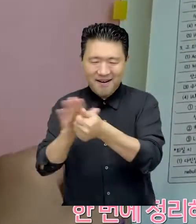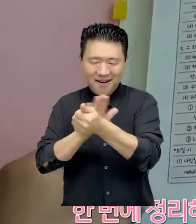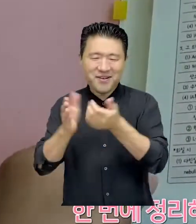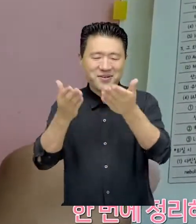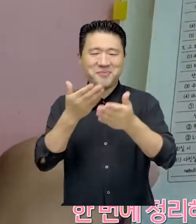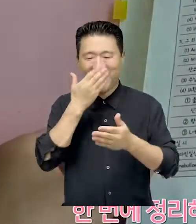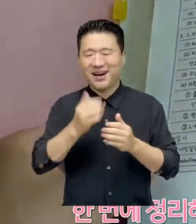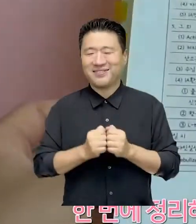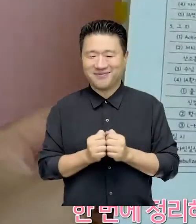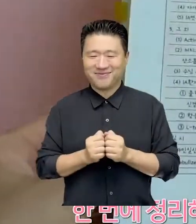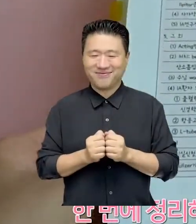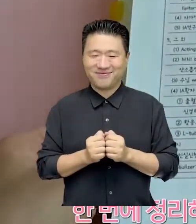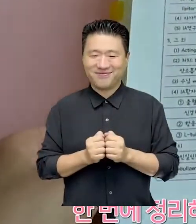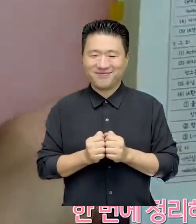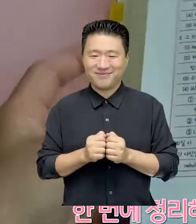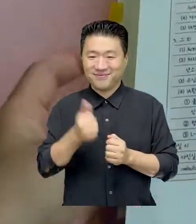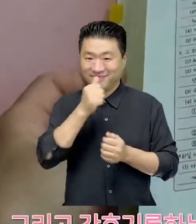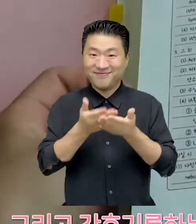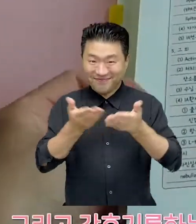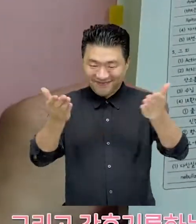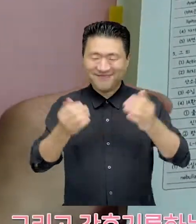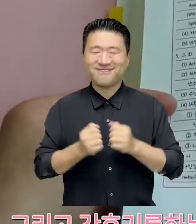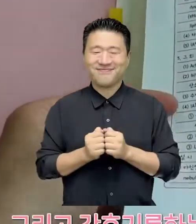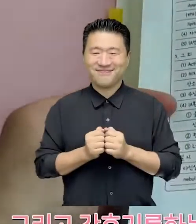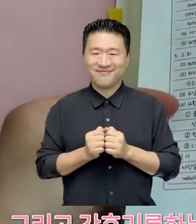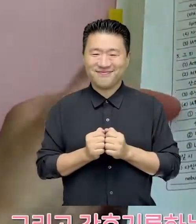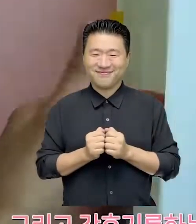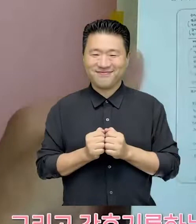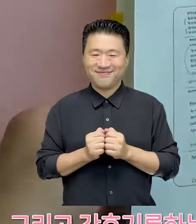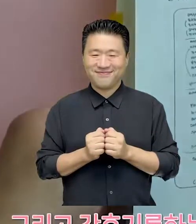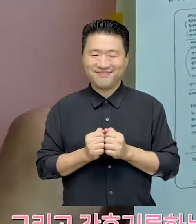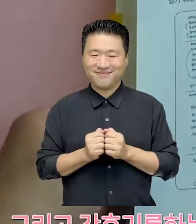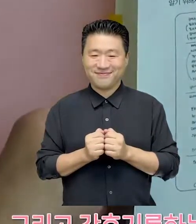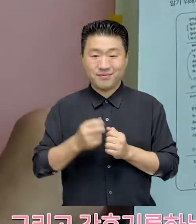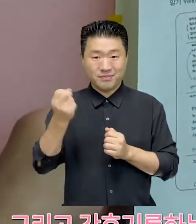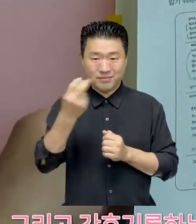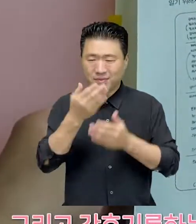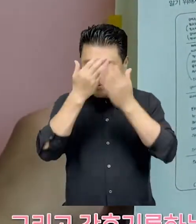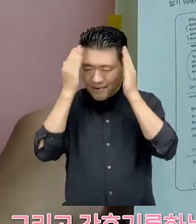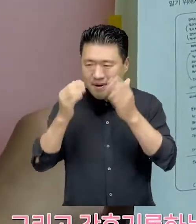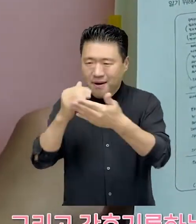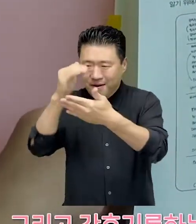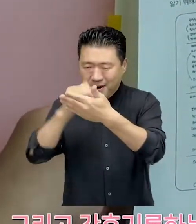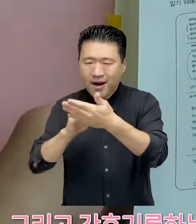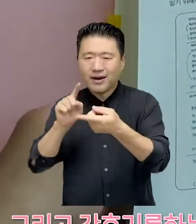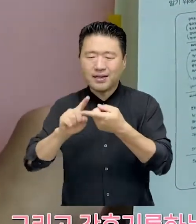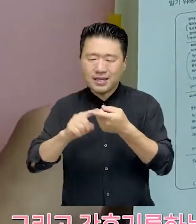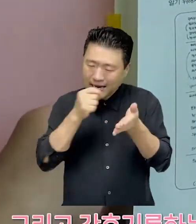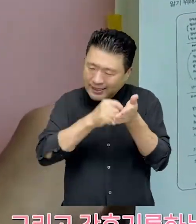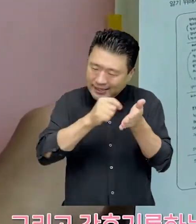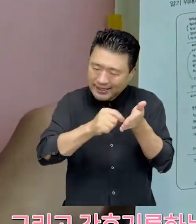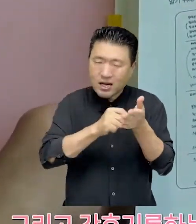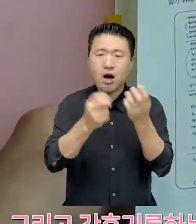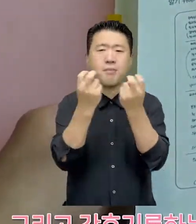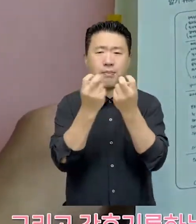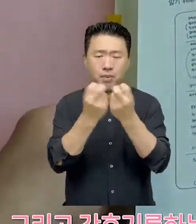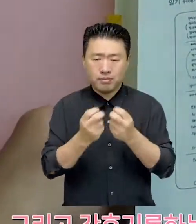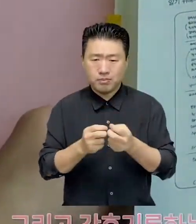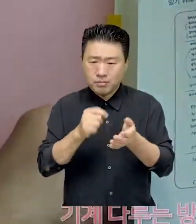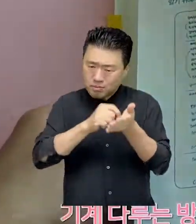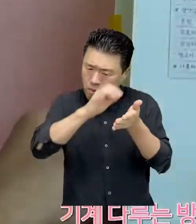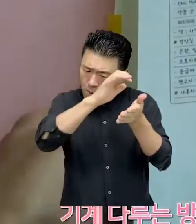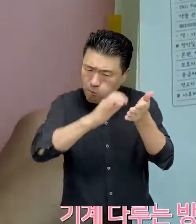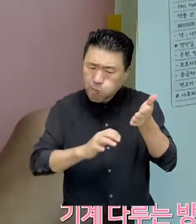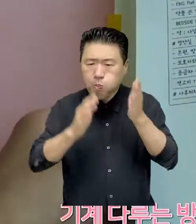수 있도록 만들어놨던 그런 매뉴얼을 소개해 드리고 있습니다. 그리고 간호 기록하는 방법들, 어떤